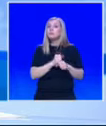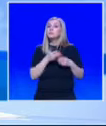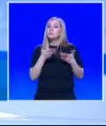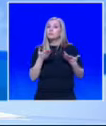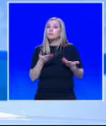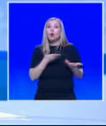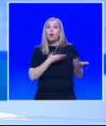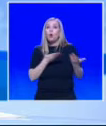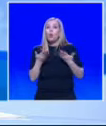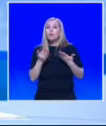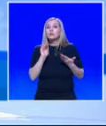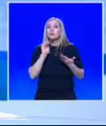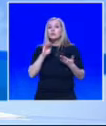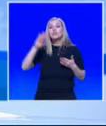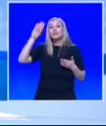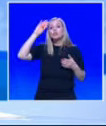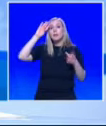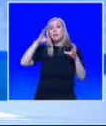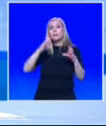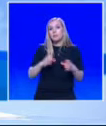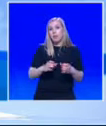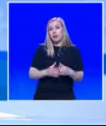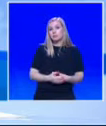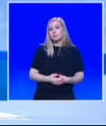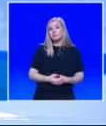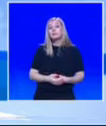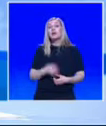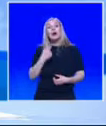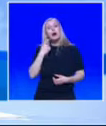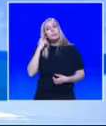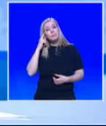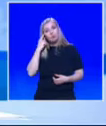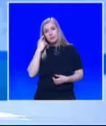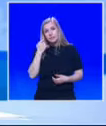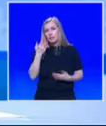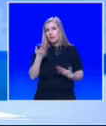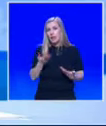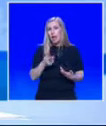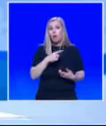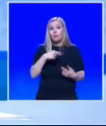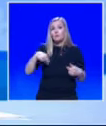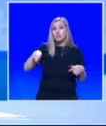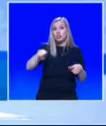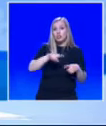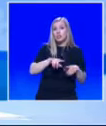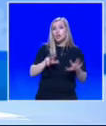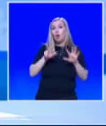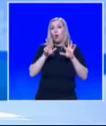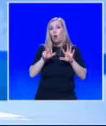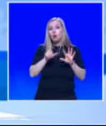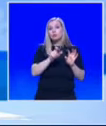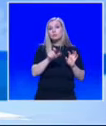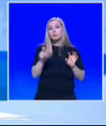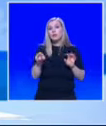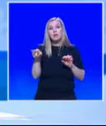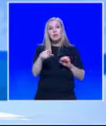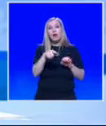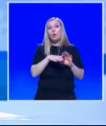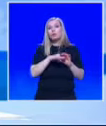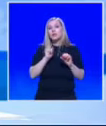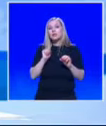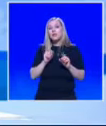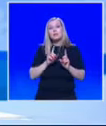избира кой да бъде служебен премиер. А зададохте ли си въпроса, господин Лорер, ако всичките тези посочени хора откажат, няма ли